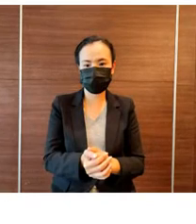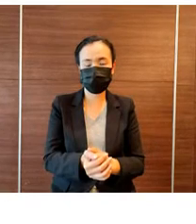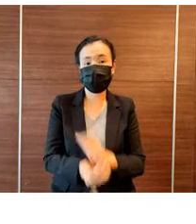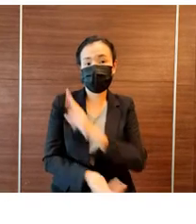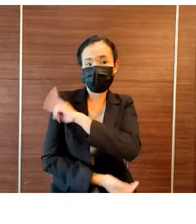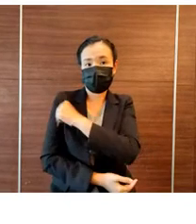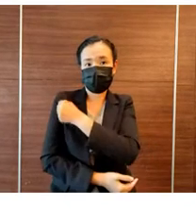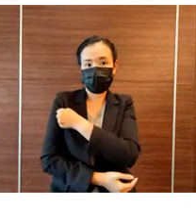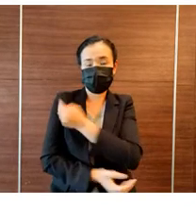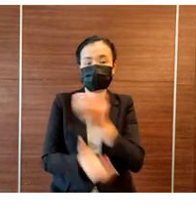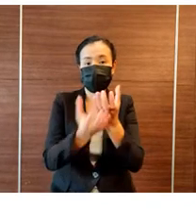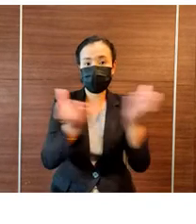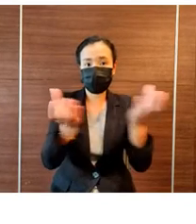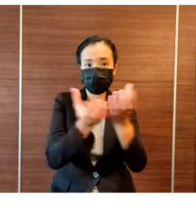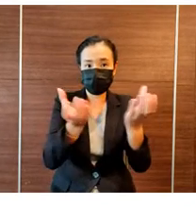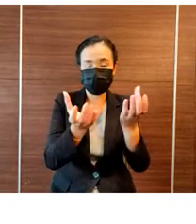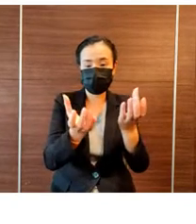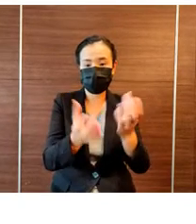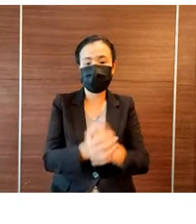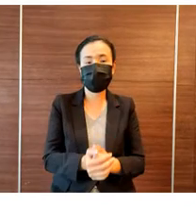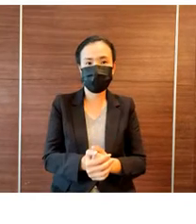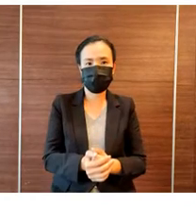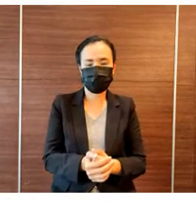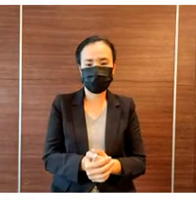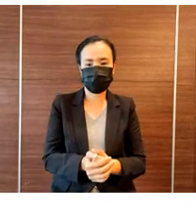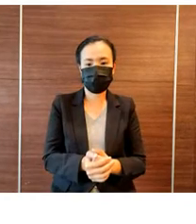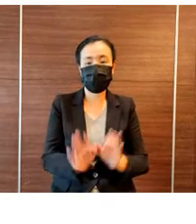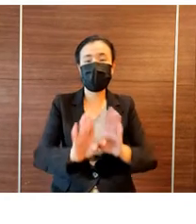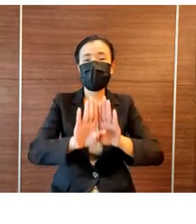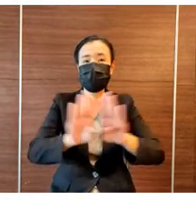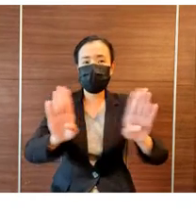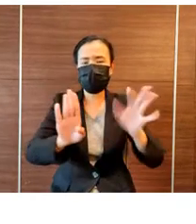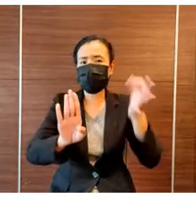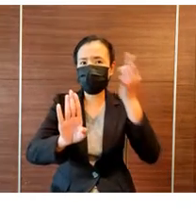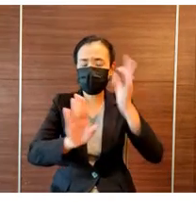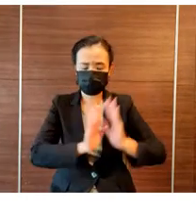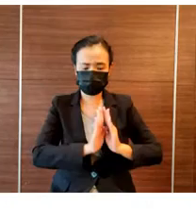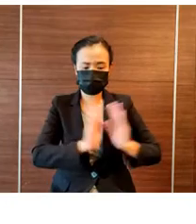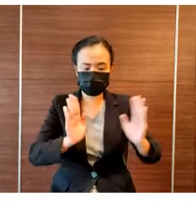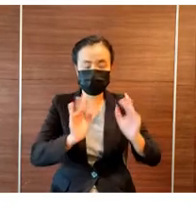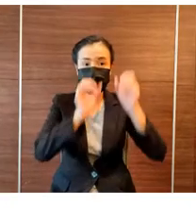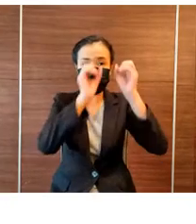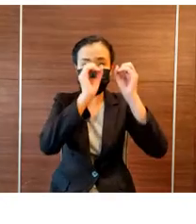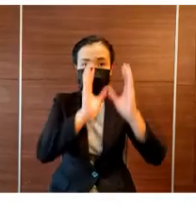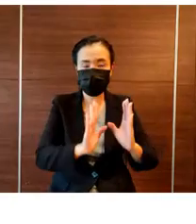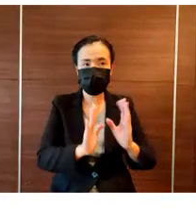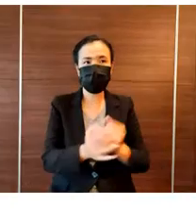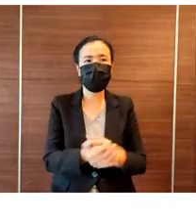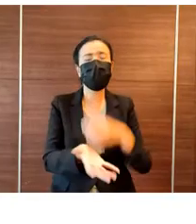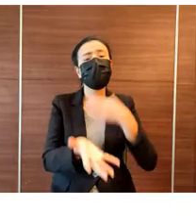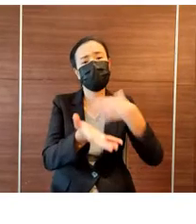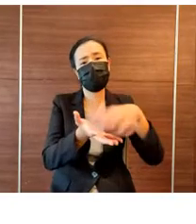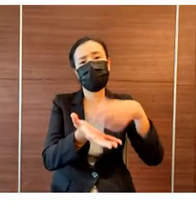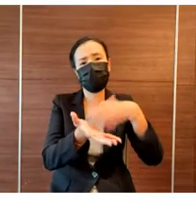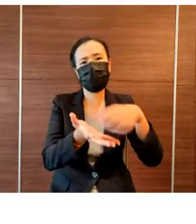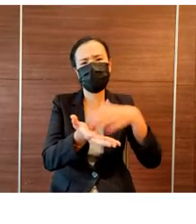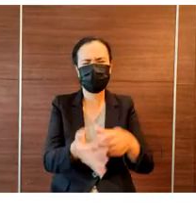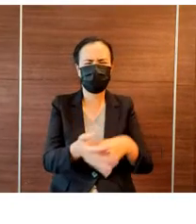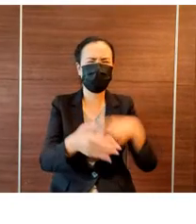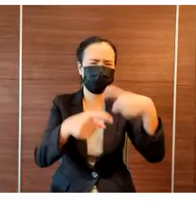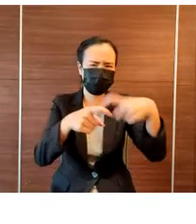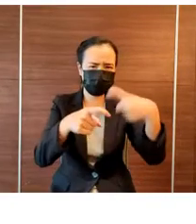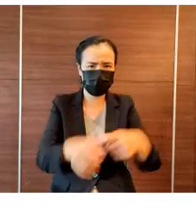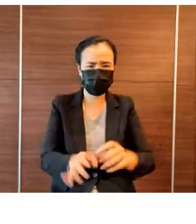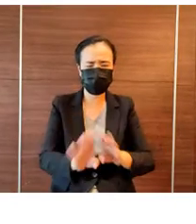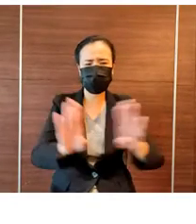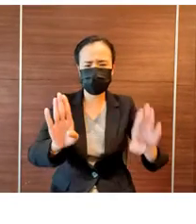าะคลินิกสุขภาพทางเพศธรรมศาสตร์เนี่ยกว่าจะเปิดได้เพิ่งไปฟังเปิดใจกับอาจารย์ธีวุฒิแกก็เล่าให้ฟังมันไม่ได้ง่ายนะดินก่อน